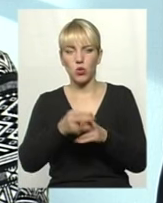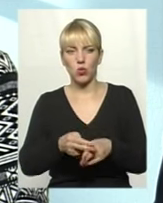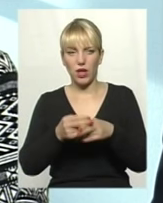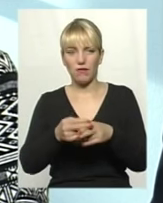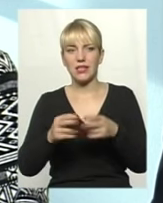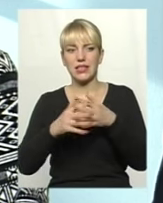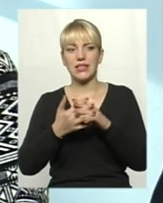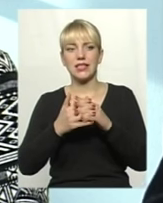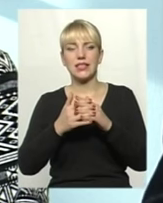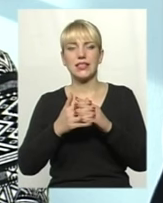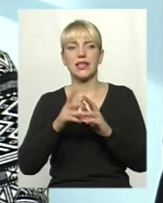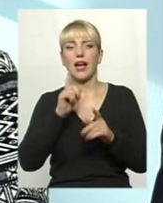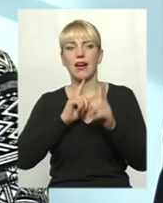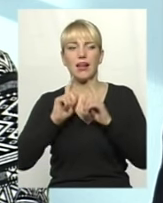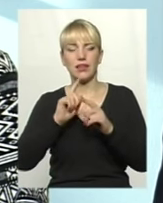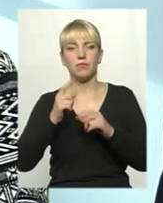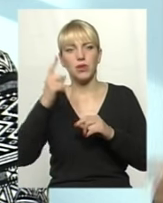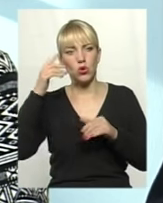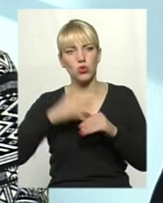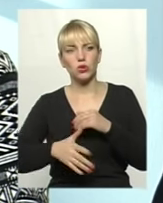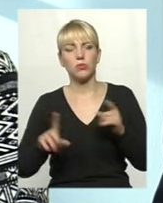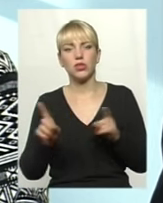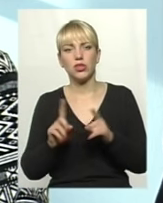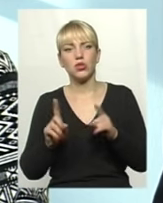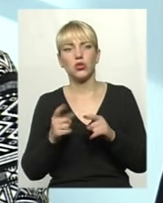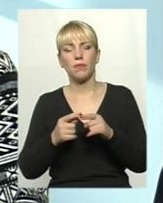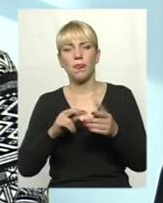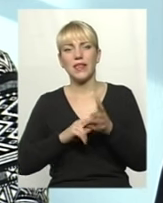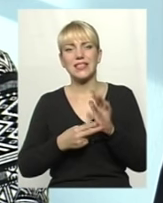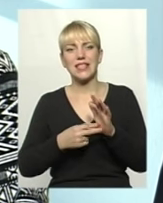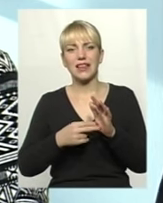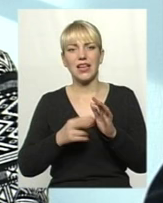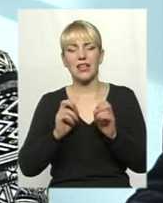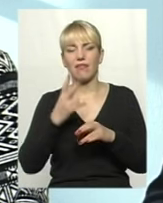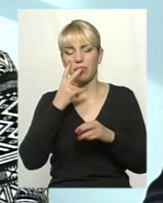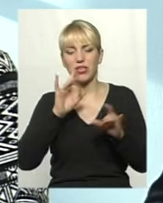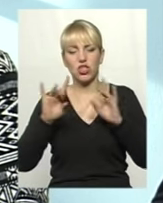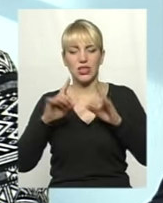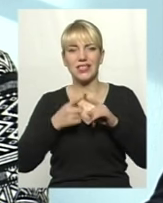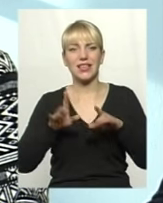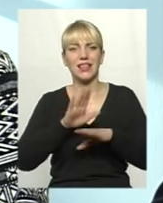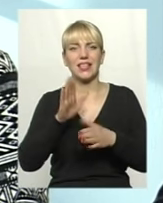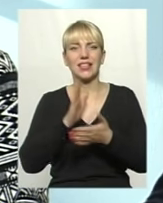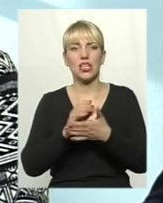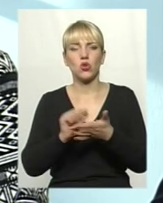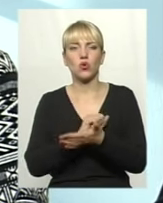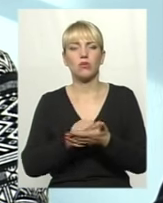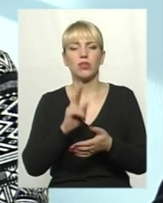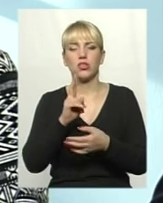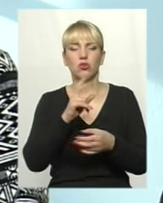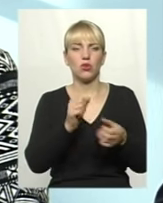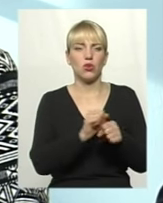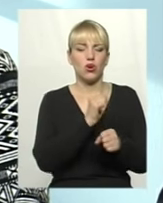громада. Ну, ви розумієте, от стратегія, як ви бачили в ролику, це не є документом, який розробив хтось для